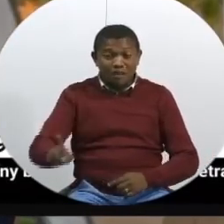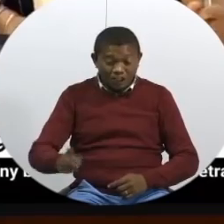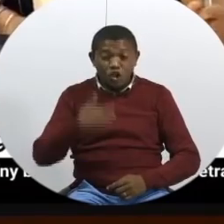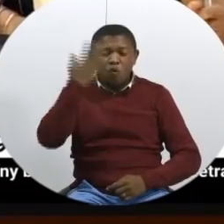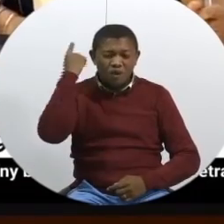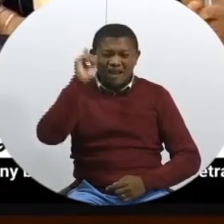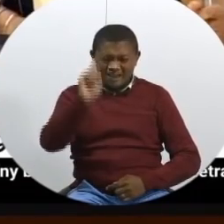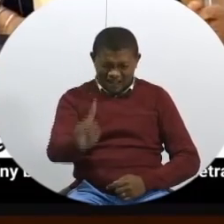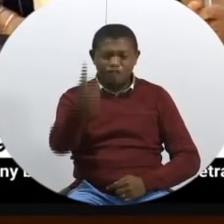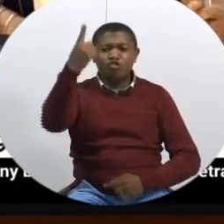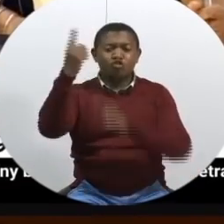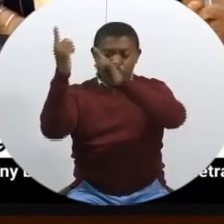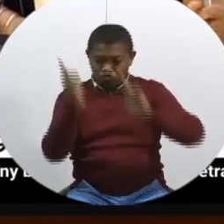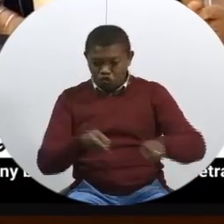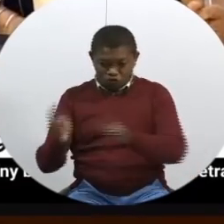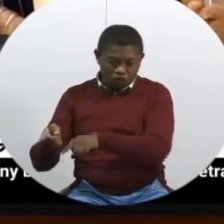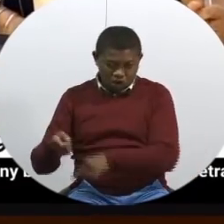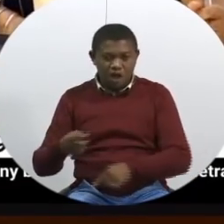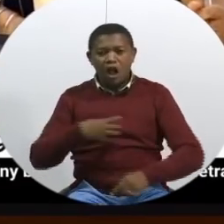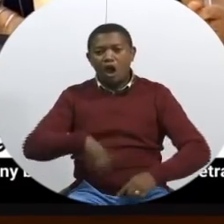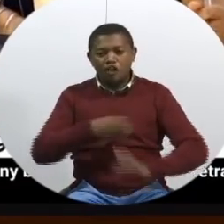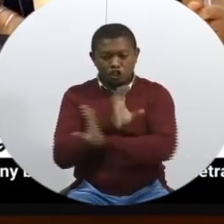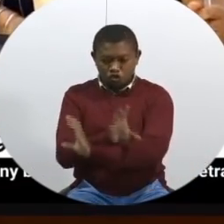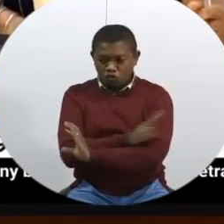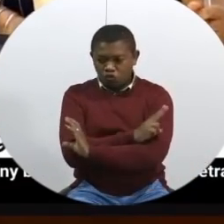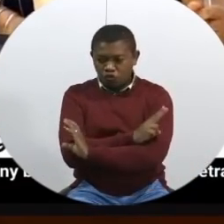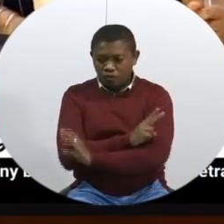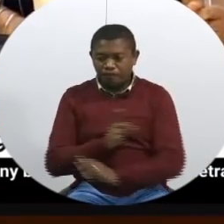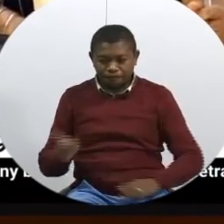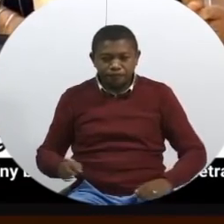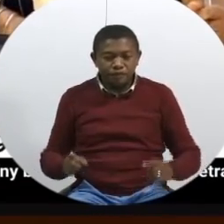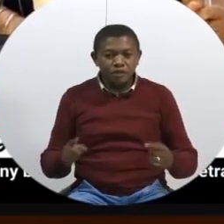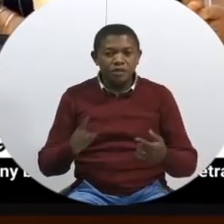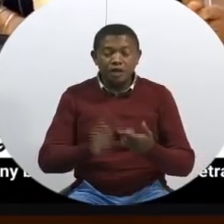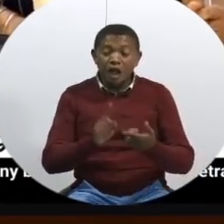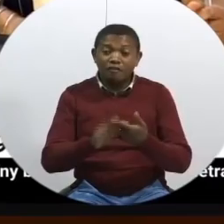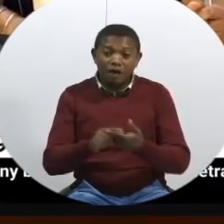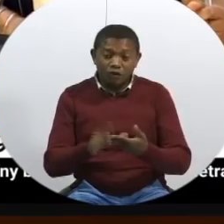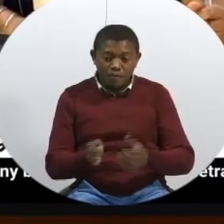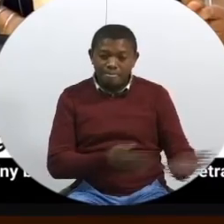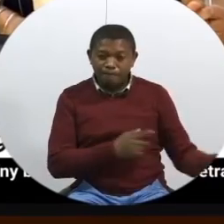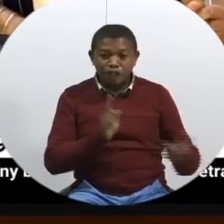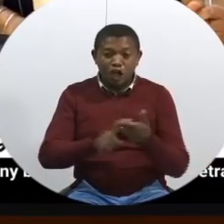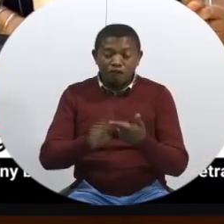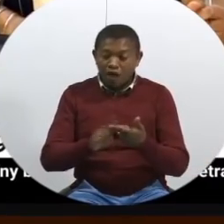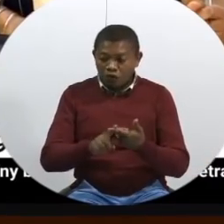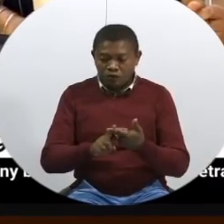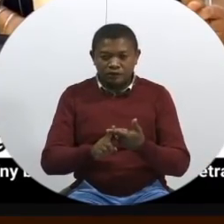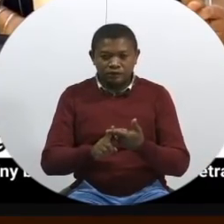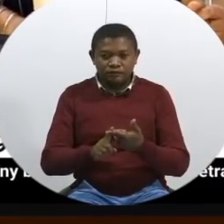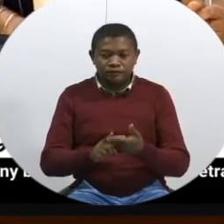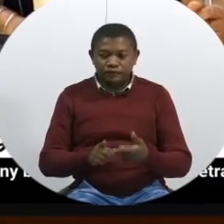na 145. Dia izany ny zavatra anankiray. Ny zavatra faharoa dia ohatran'izay ihany koa hita daholo izany